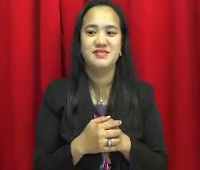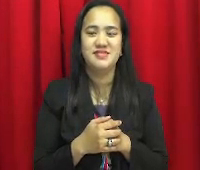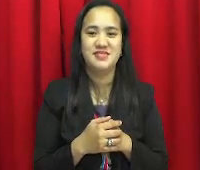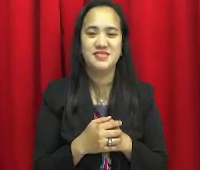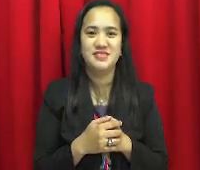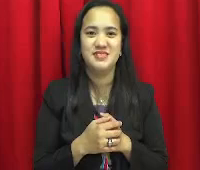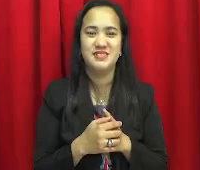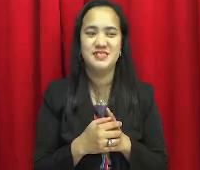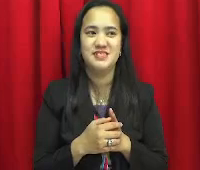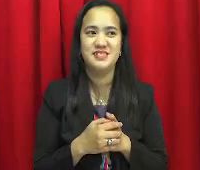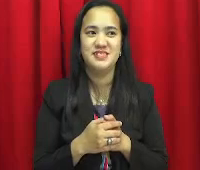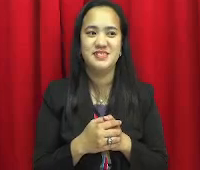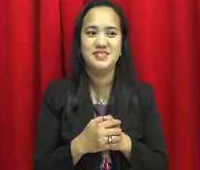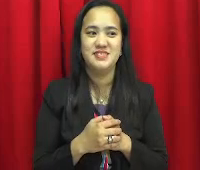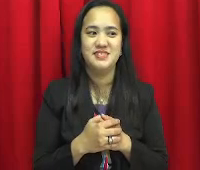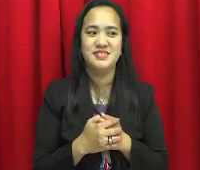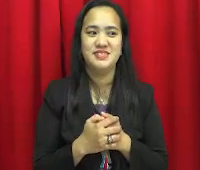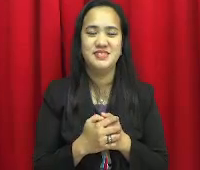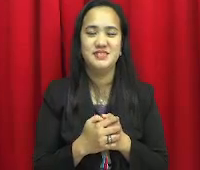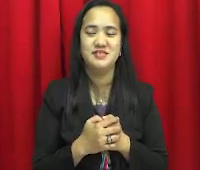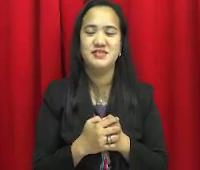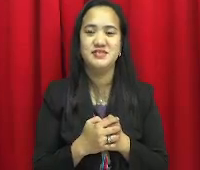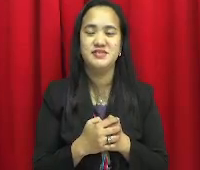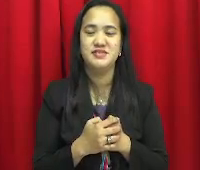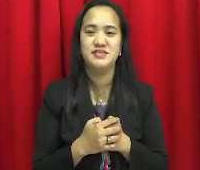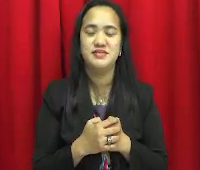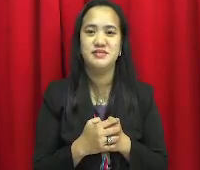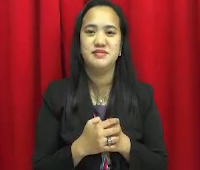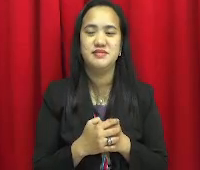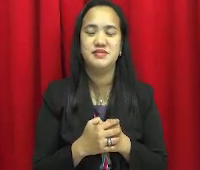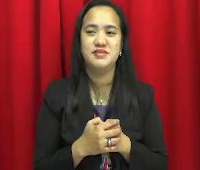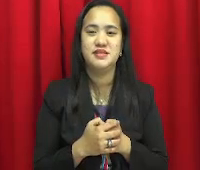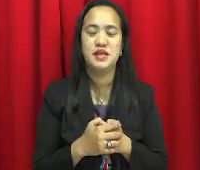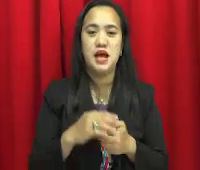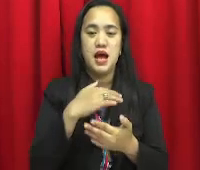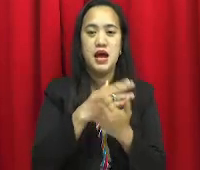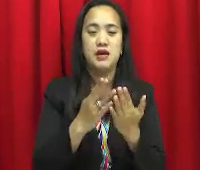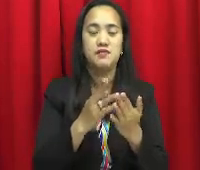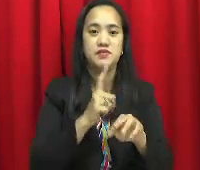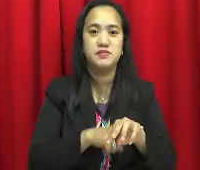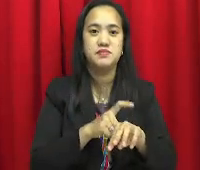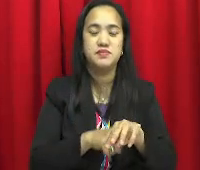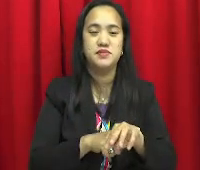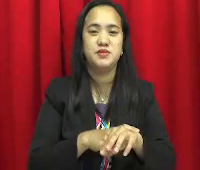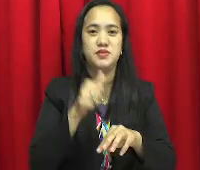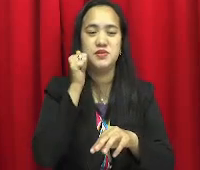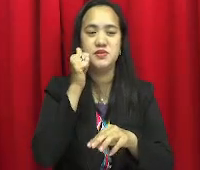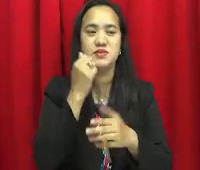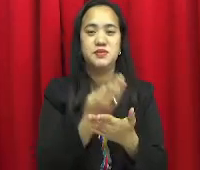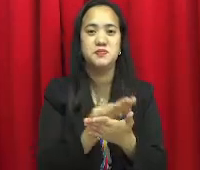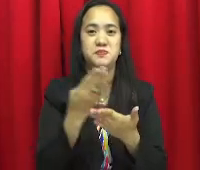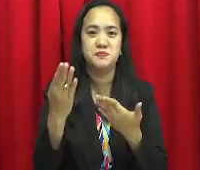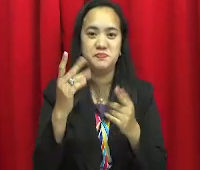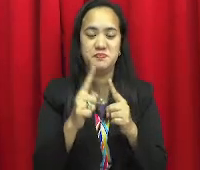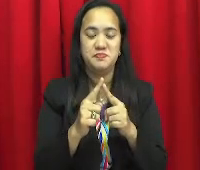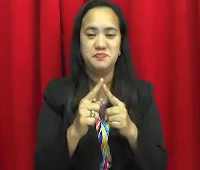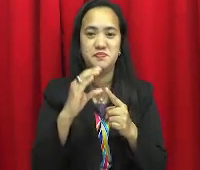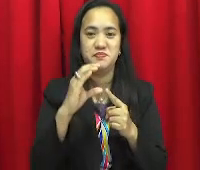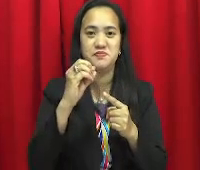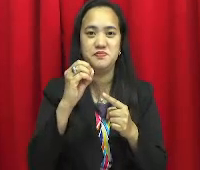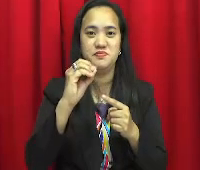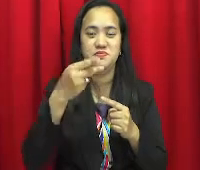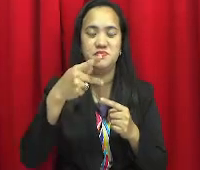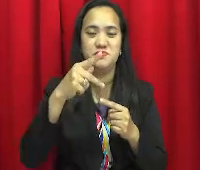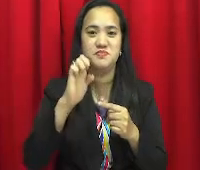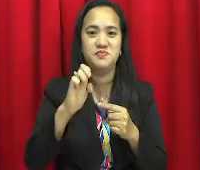narinig ni Lamsel po. Kasi minsan pinapakain kami, binibilhan kami ng coat. Napapasama kami sa budget mo sa